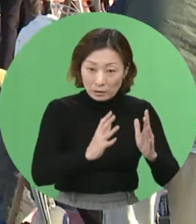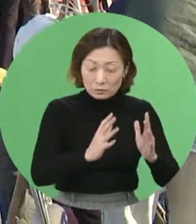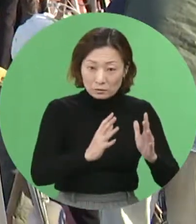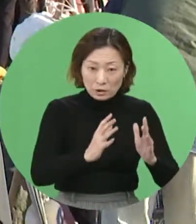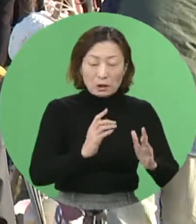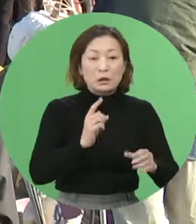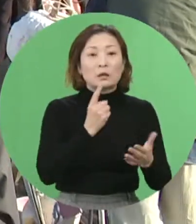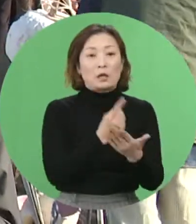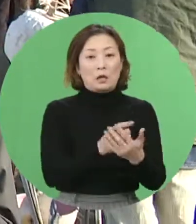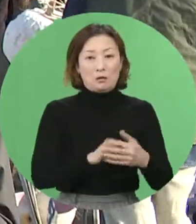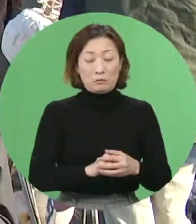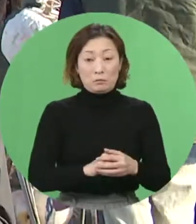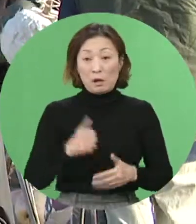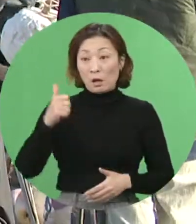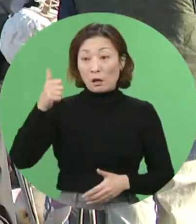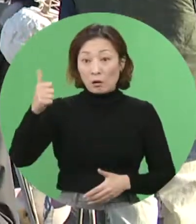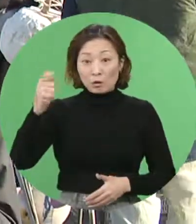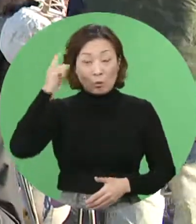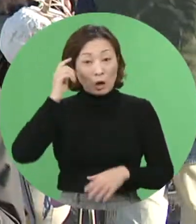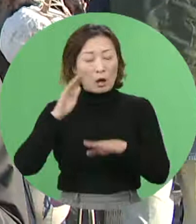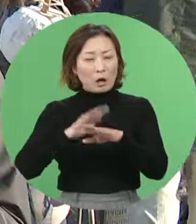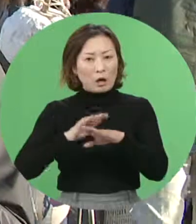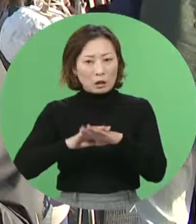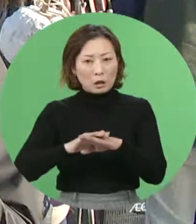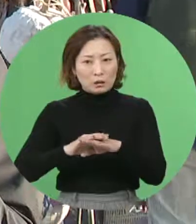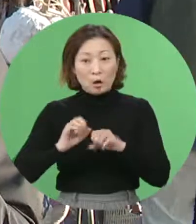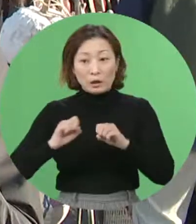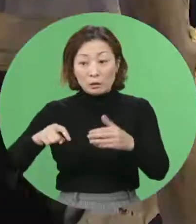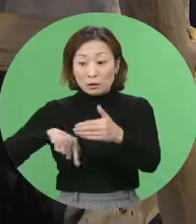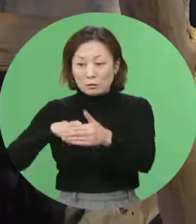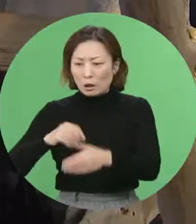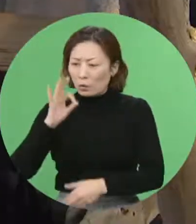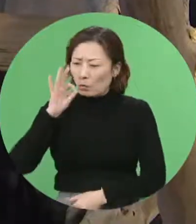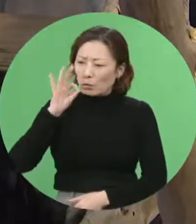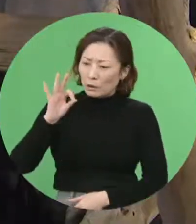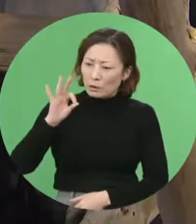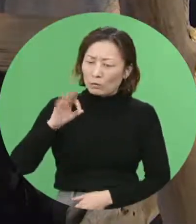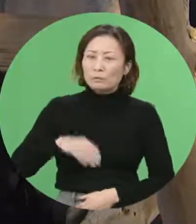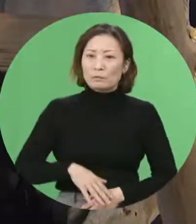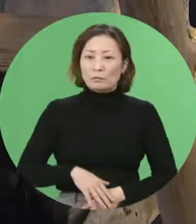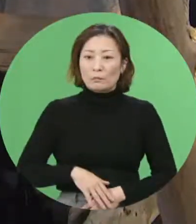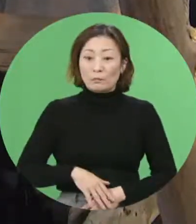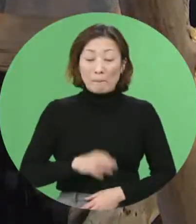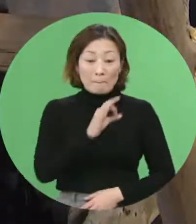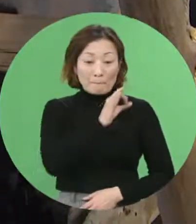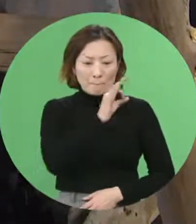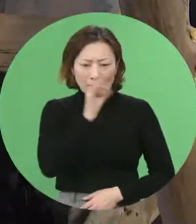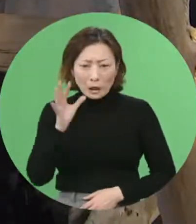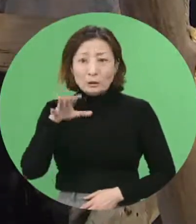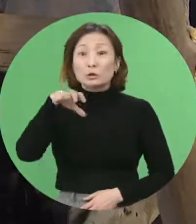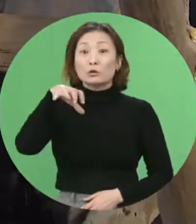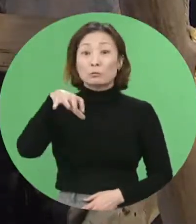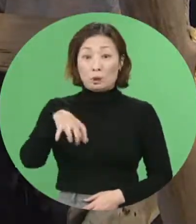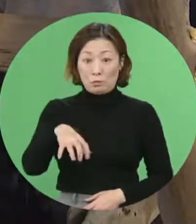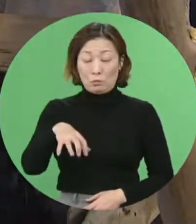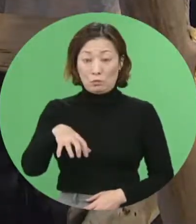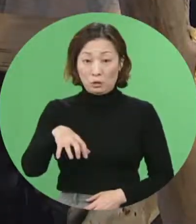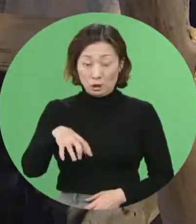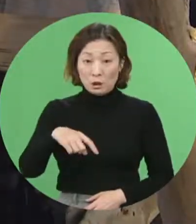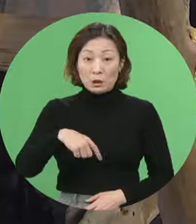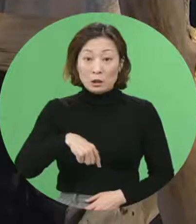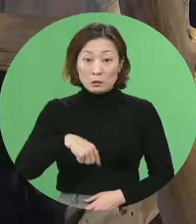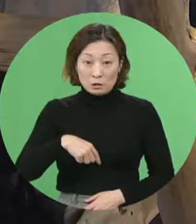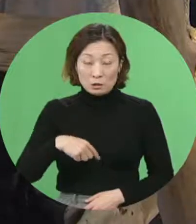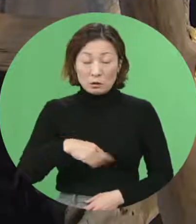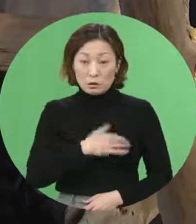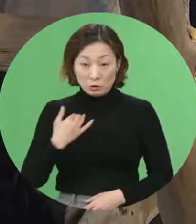ど、田口さんのいろんな考えとかやってることを見ると、その何にもなかったところにゼロのところに何かこう作